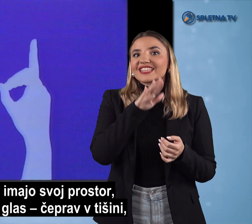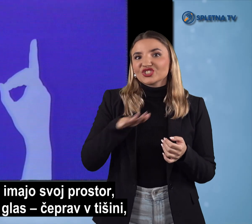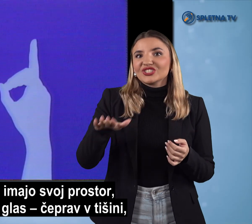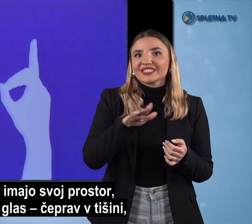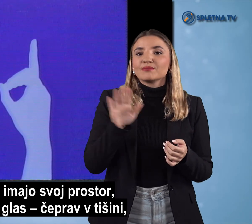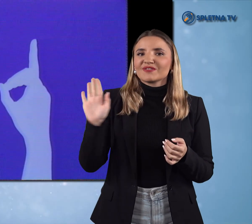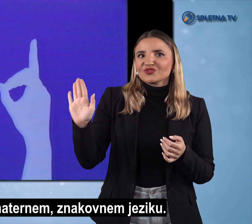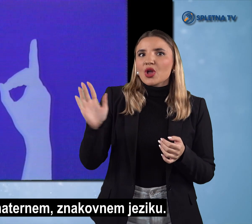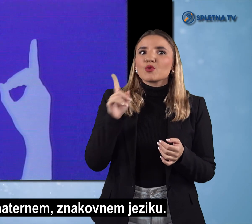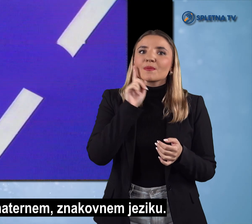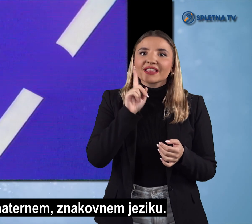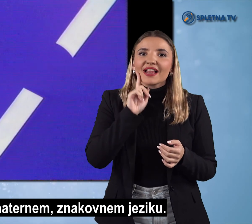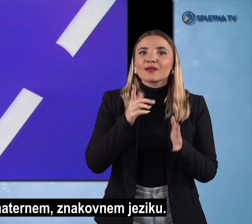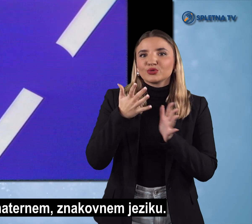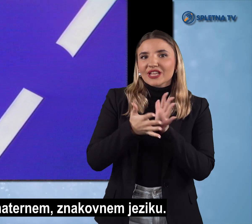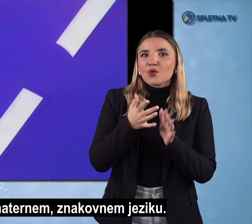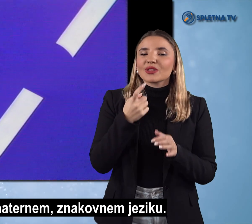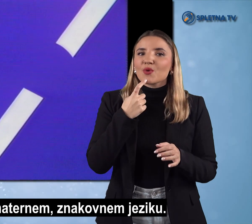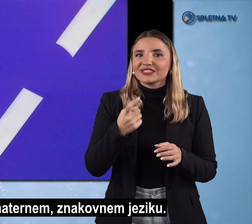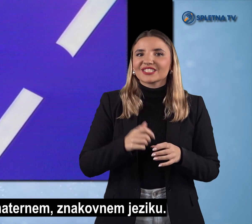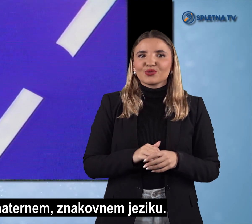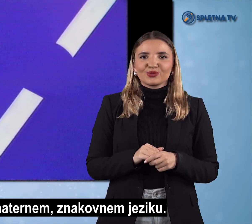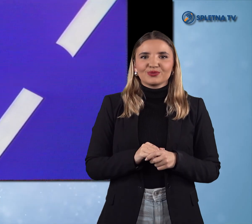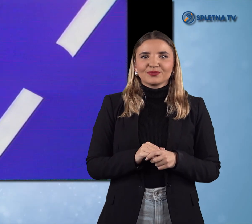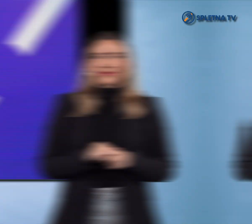tišini, v svojem maternem znakovnem jeziku.